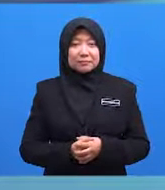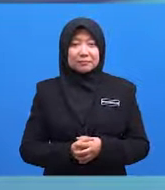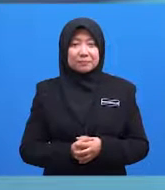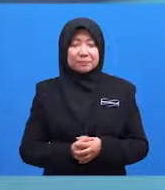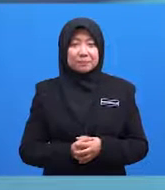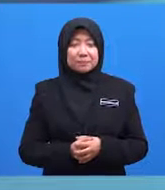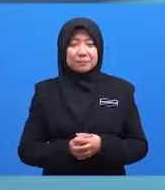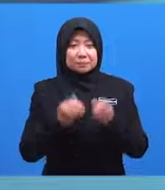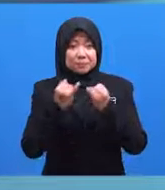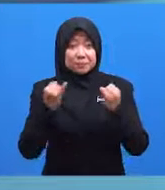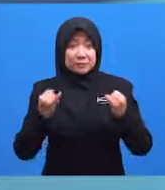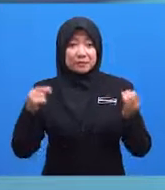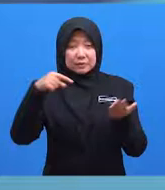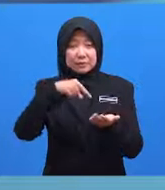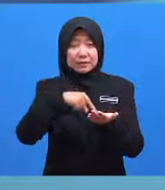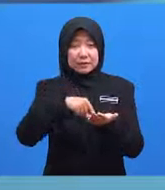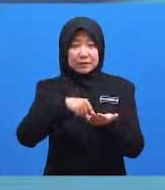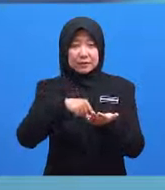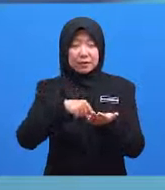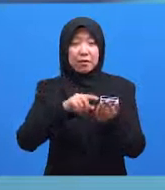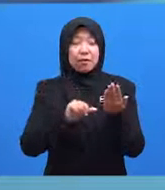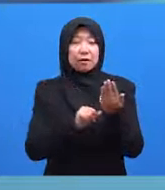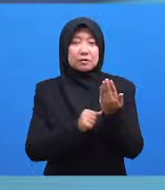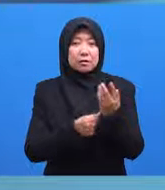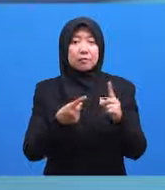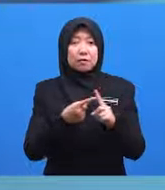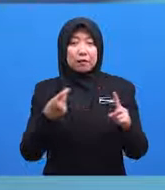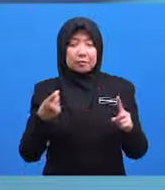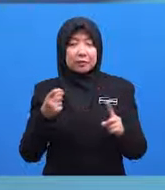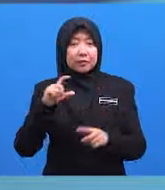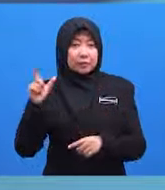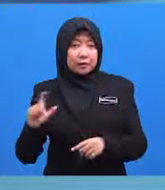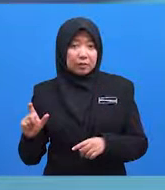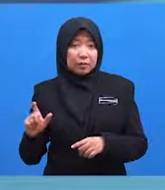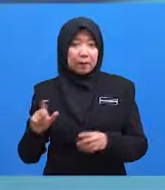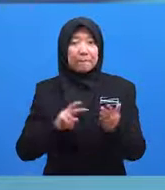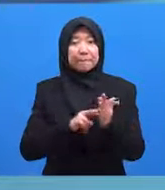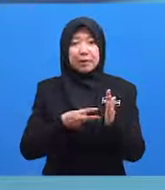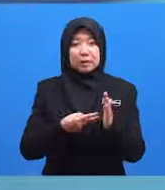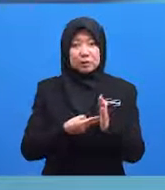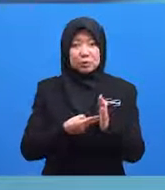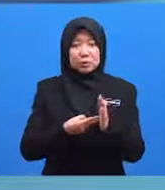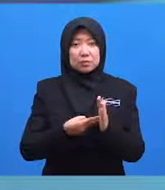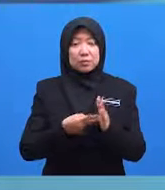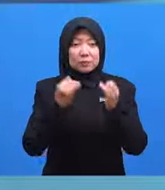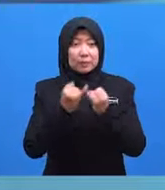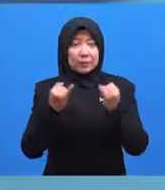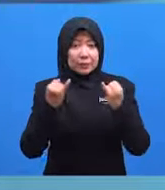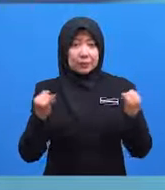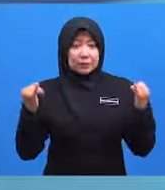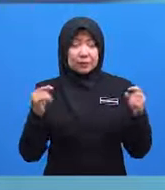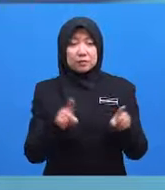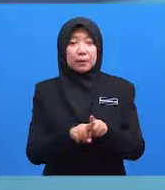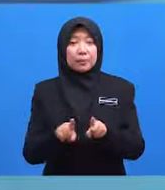Aglio olio berasal daripada Itali di mana ianya bermaksud spaghetti bersama